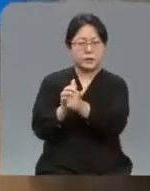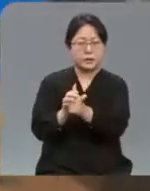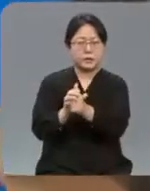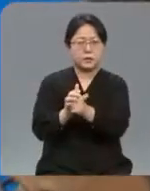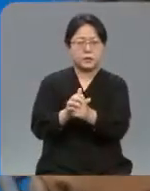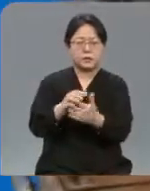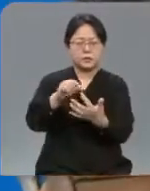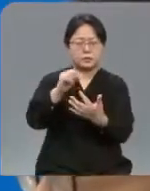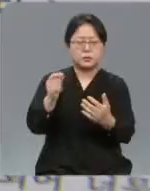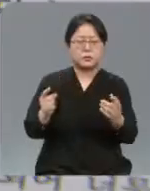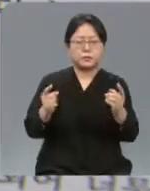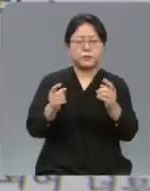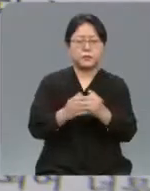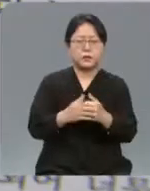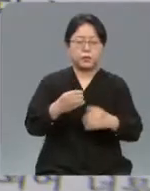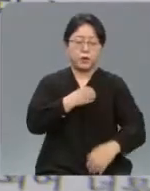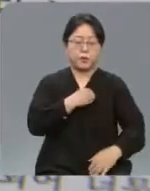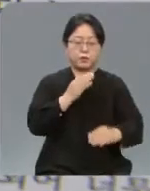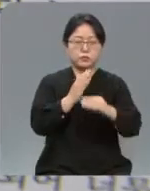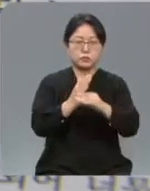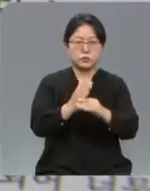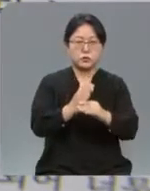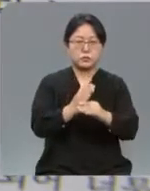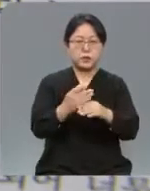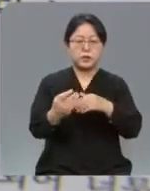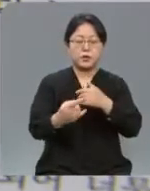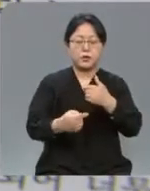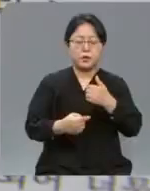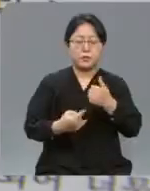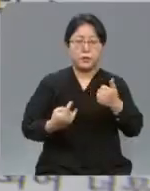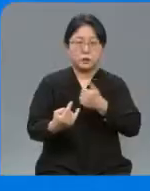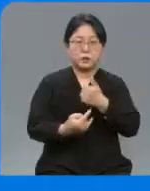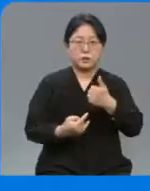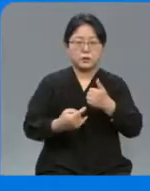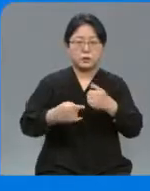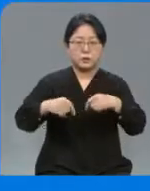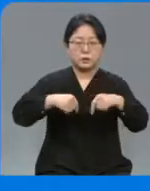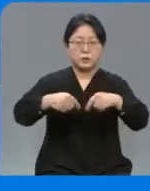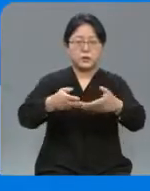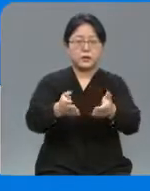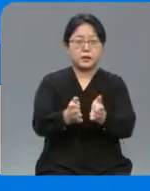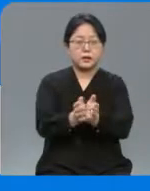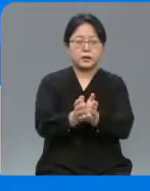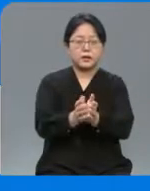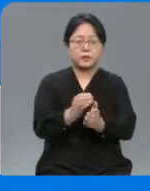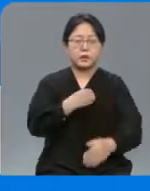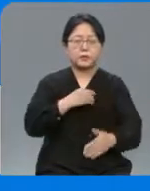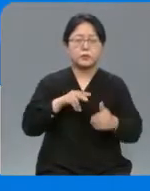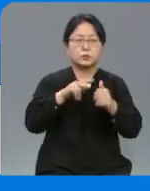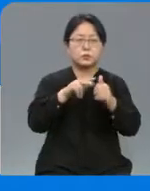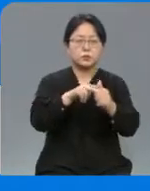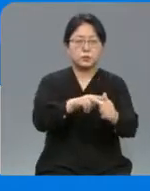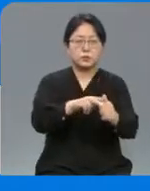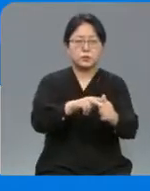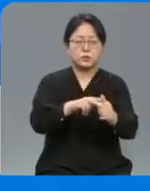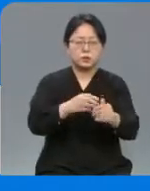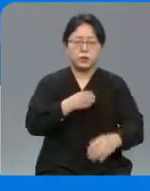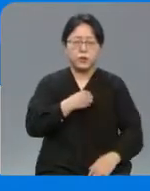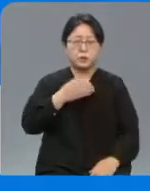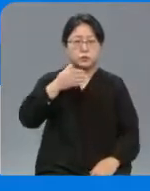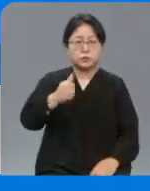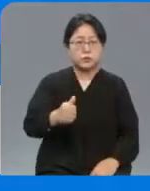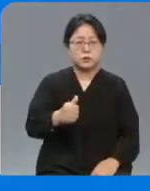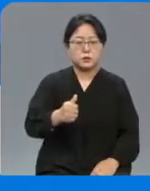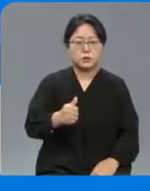선출에 맞서 당원 중심의 시장 을 만들겠다 고 강조했습니다 다운이 도전 한다는거 당원이 주인인 일하는거